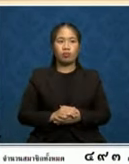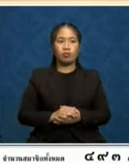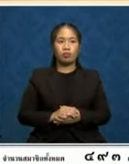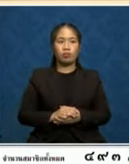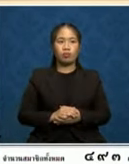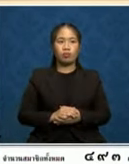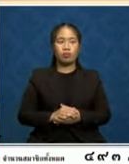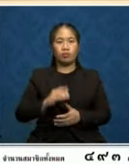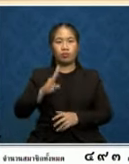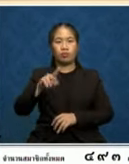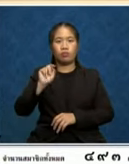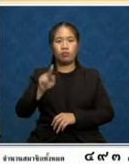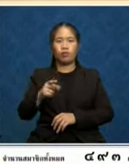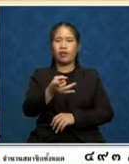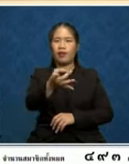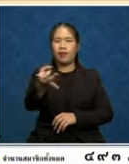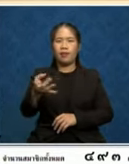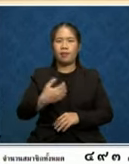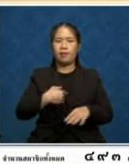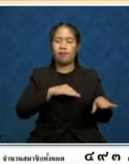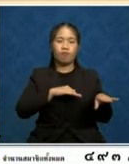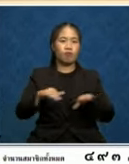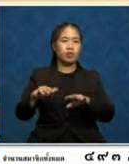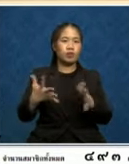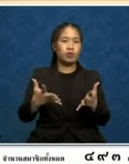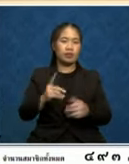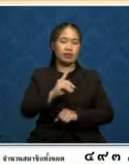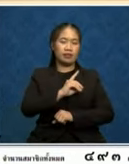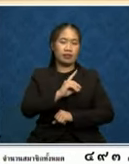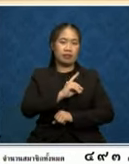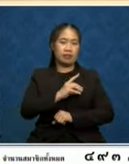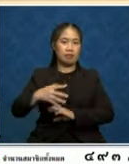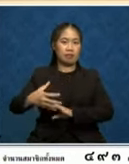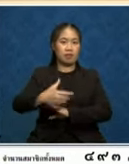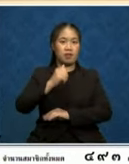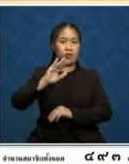เพ่ไมมตัวทอัเว็มารองรับ importantlyให้เป็หนาที่แล handlerของนายก